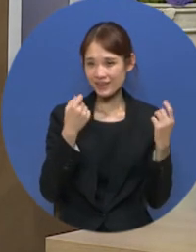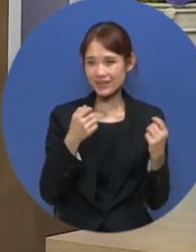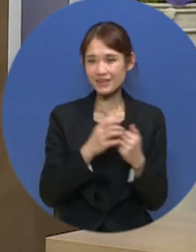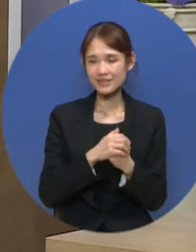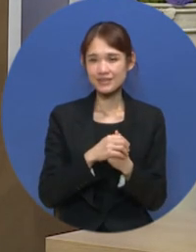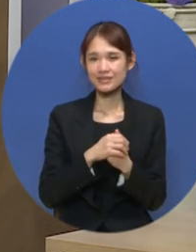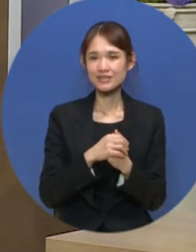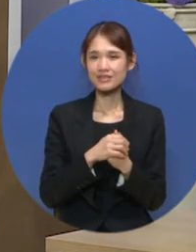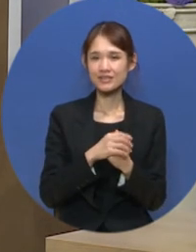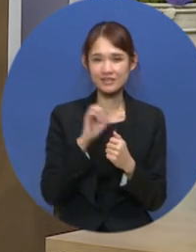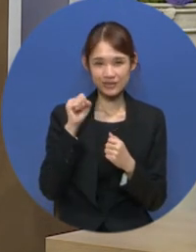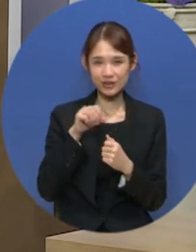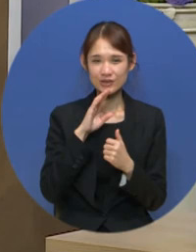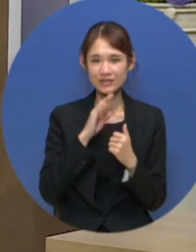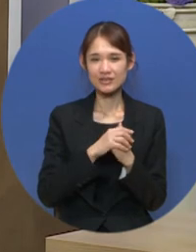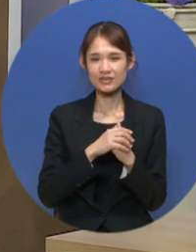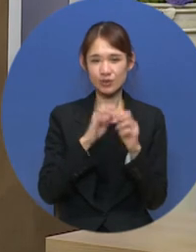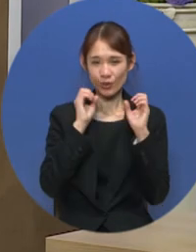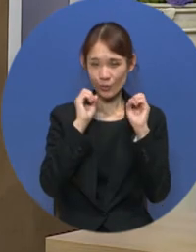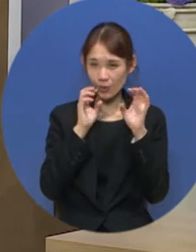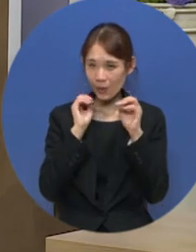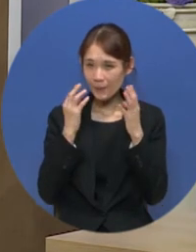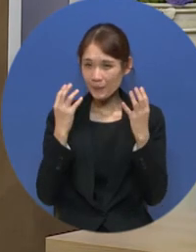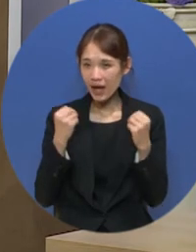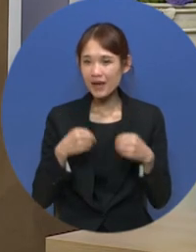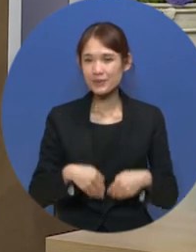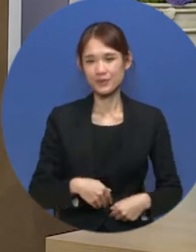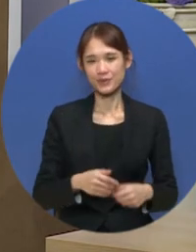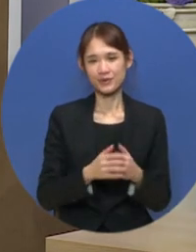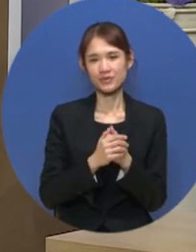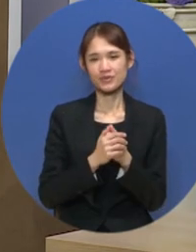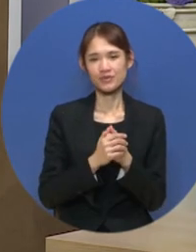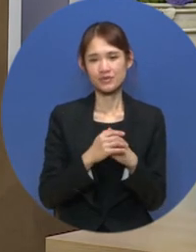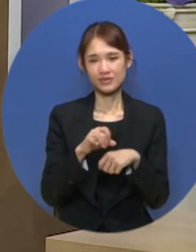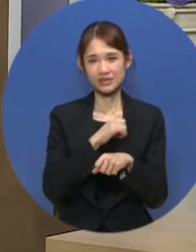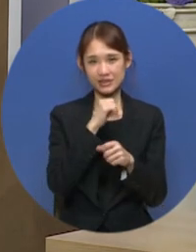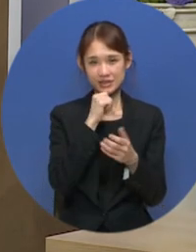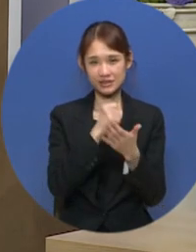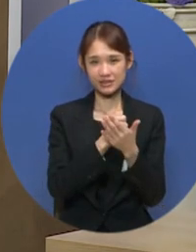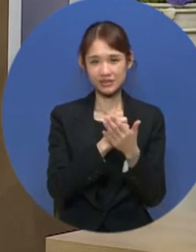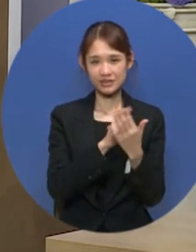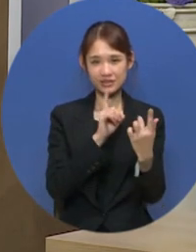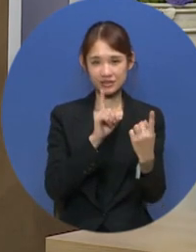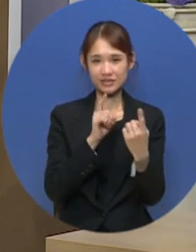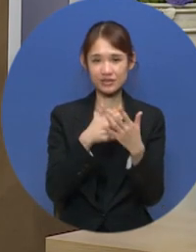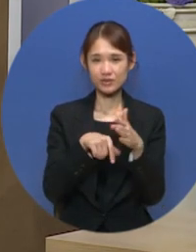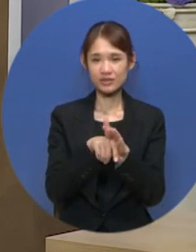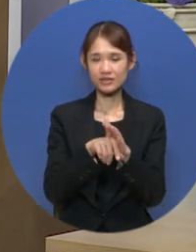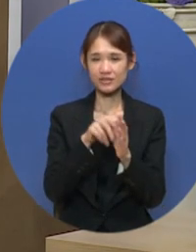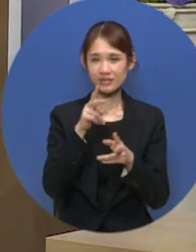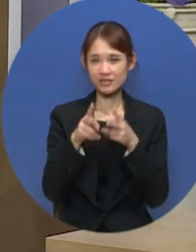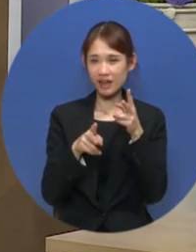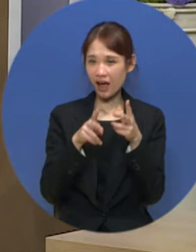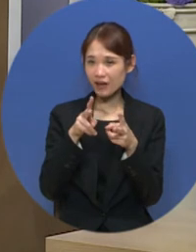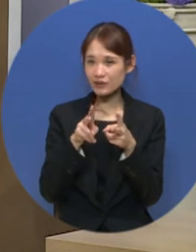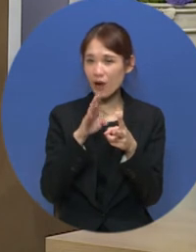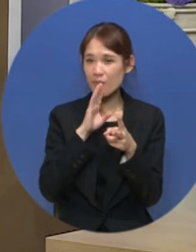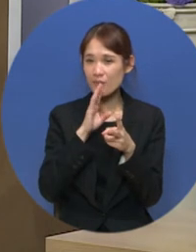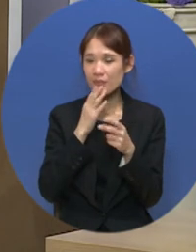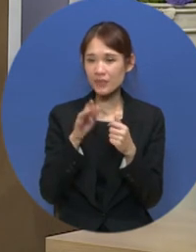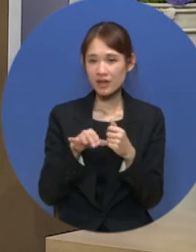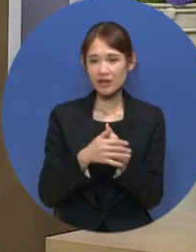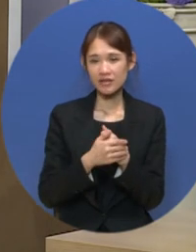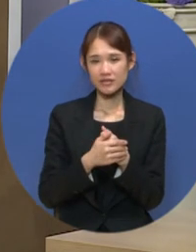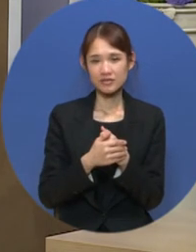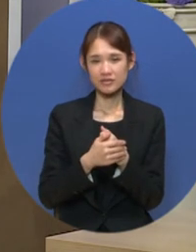결정 같습니다. 그렇습니다. 네, 이제 홍보가 또 많이 돼가지고 저는 이제 특정 대상을 위한 그